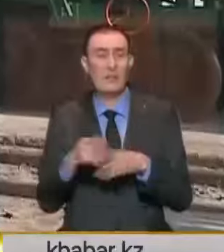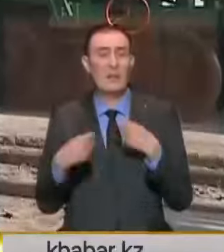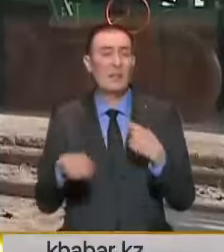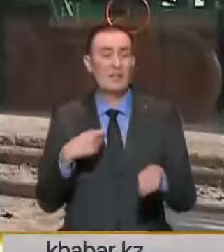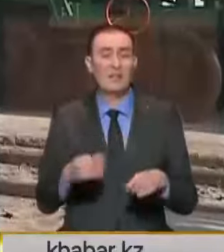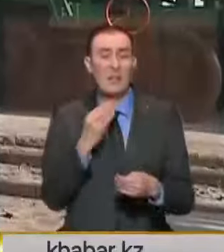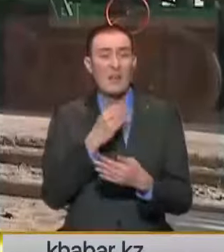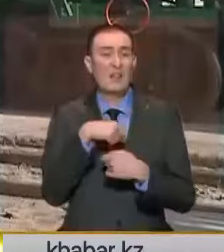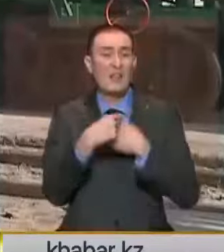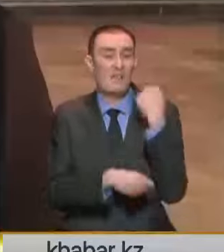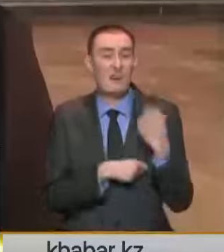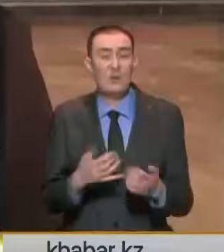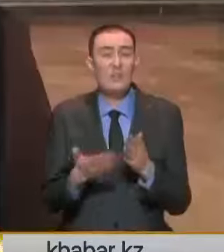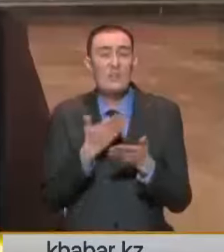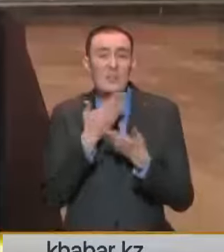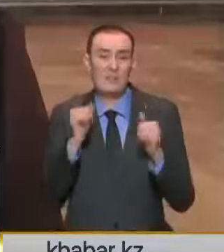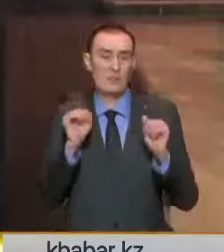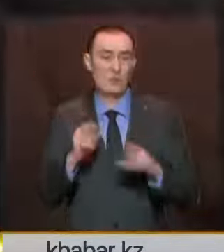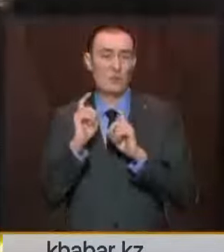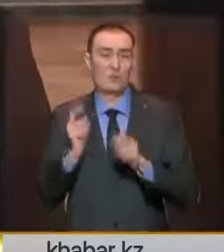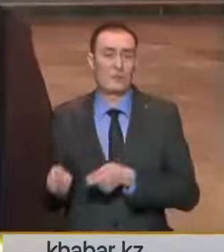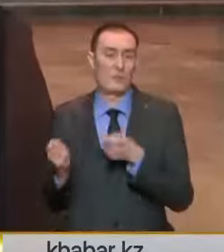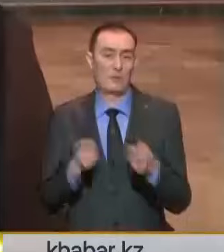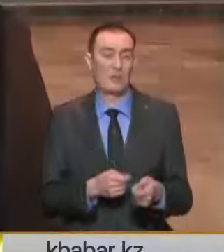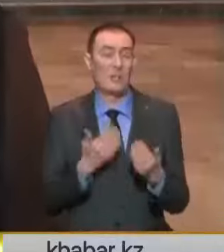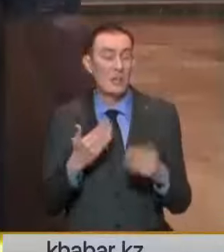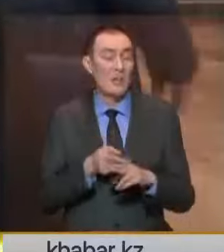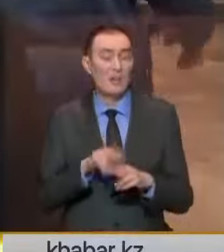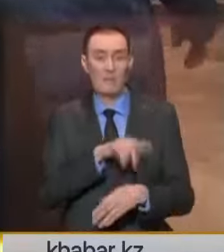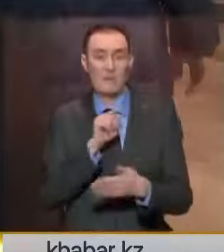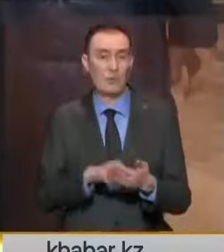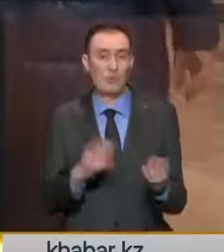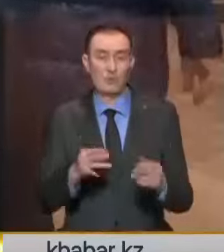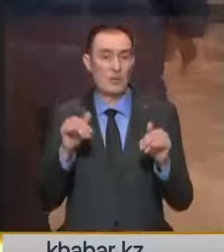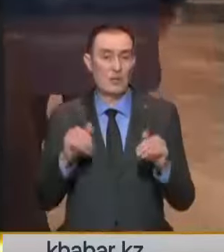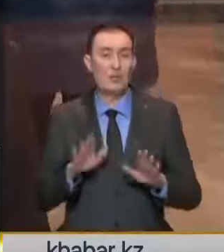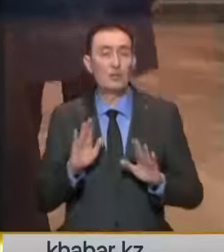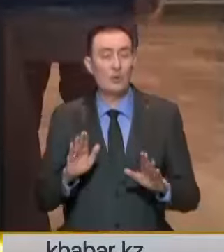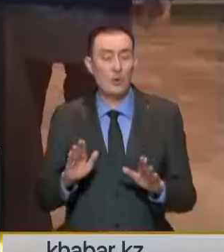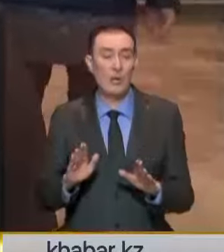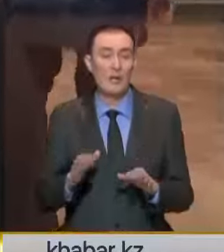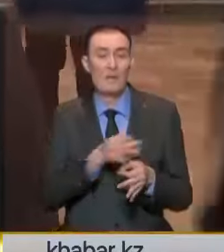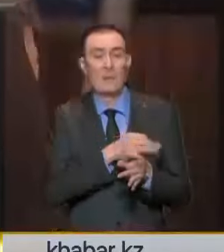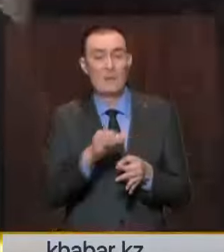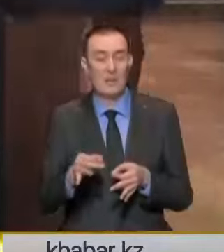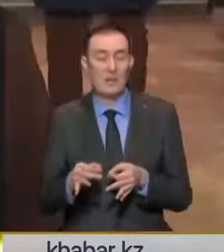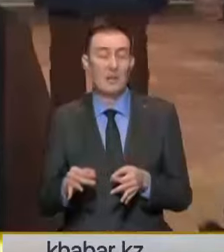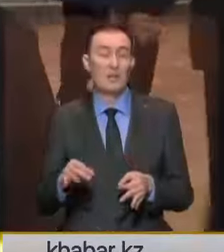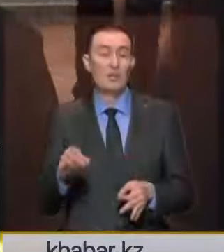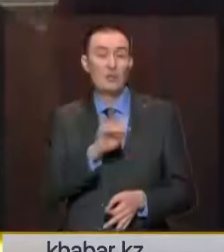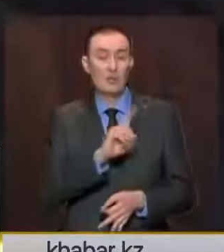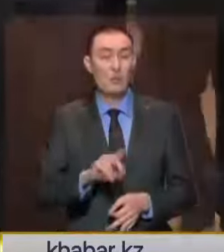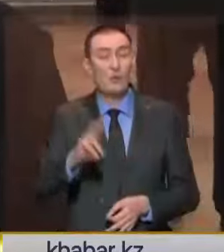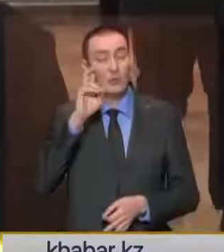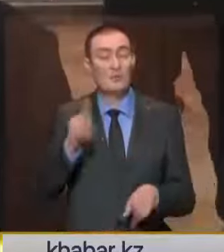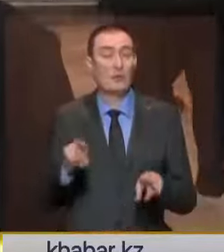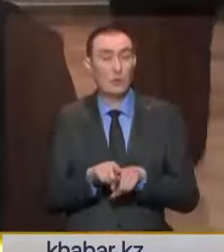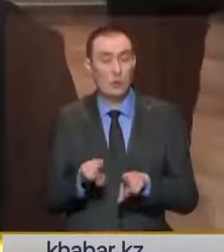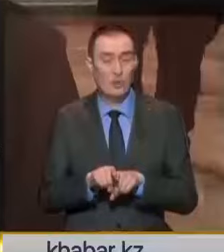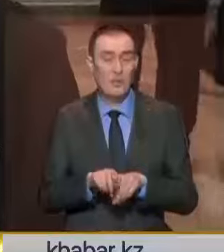только из-за того, что нет возможной логистики. И сейчас этот вопрос уже надо решать не только на местном уровне, но, к сожалению, чтобы и государство,